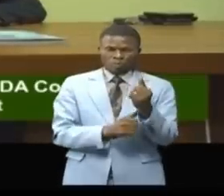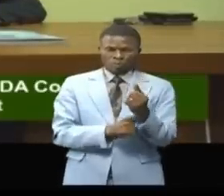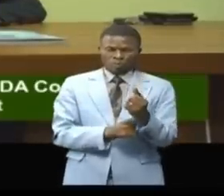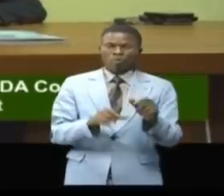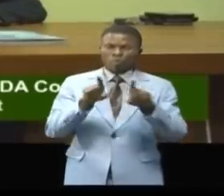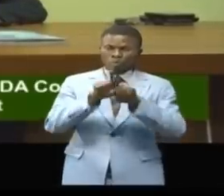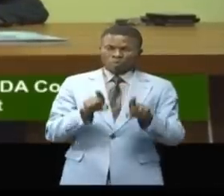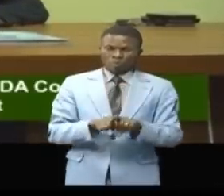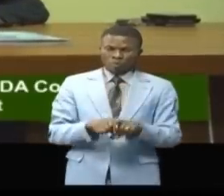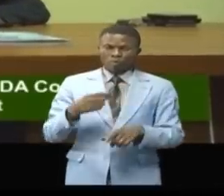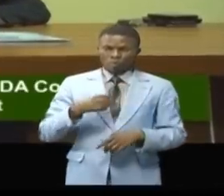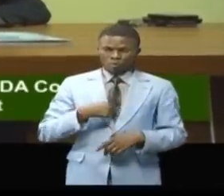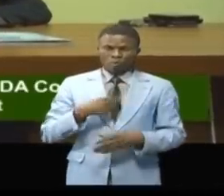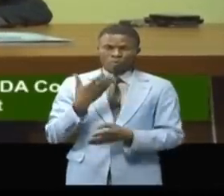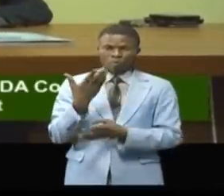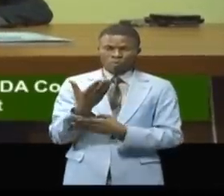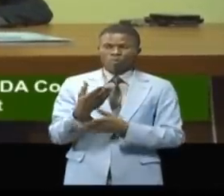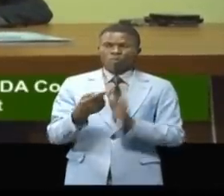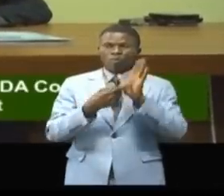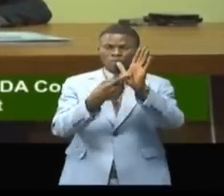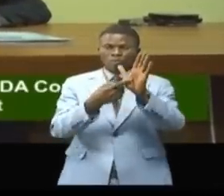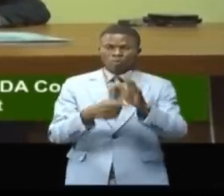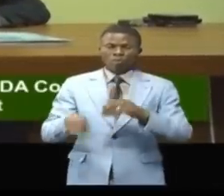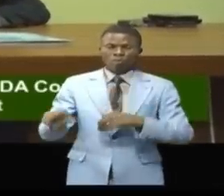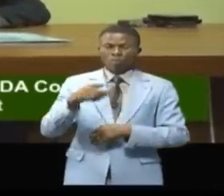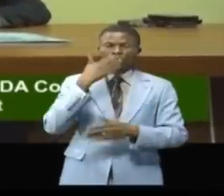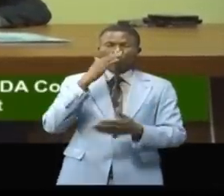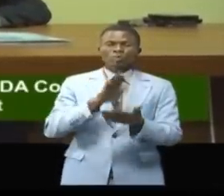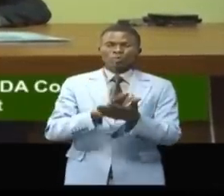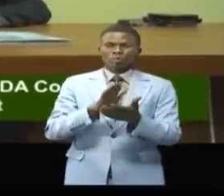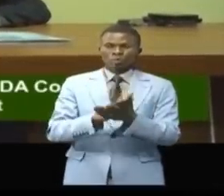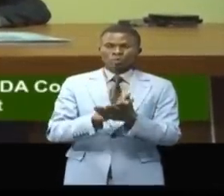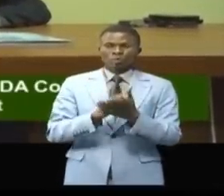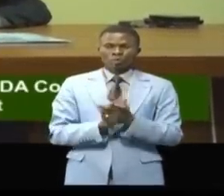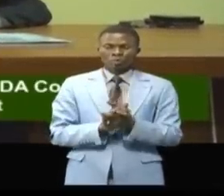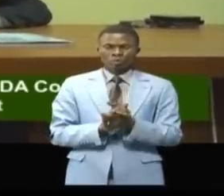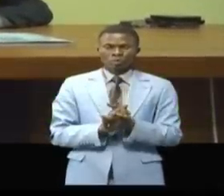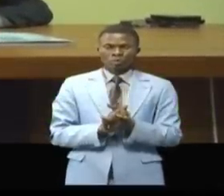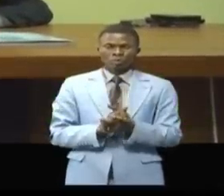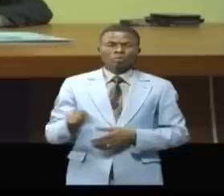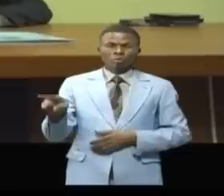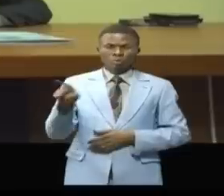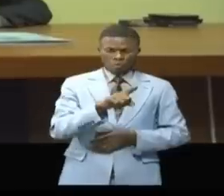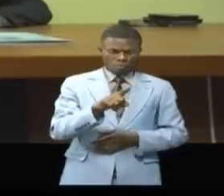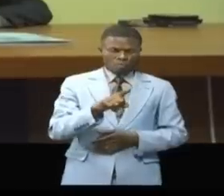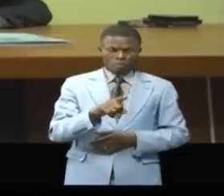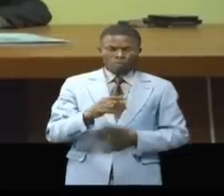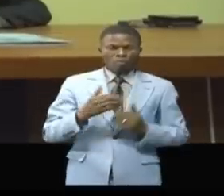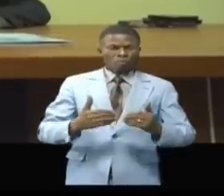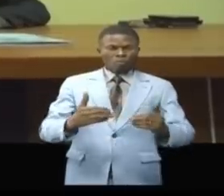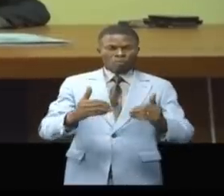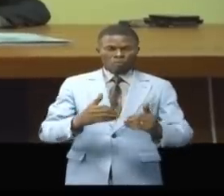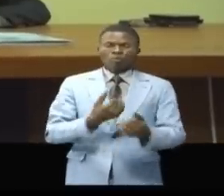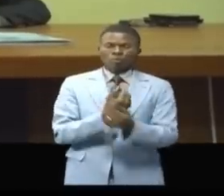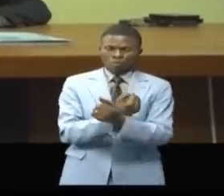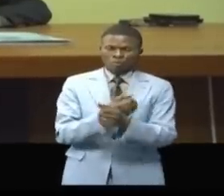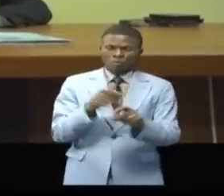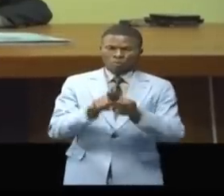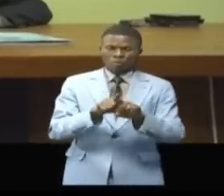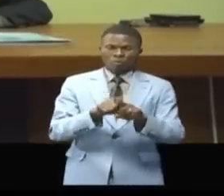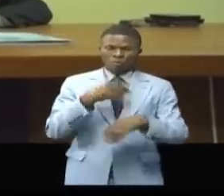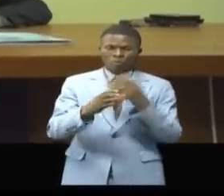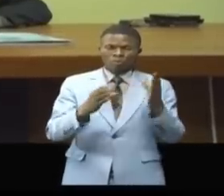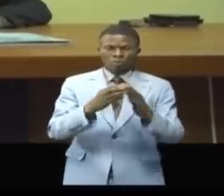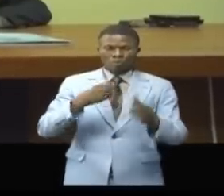aussi, je vous présente le nouveau commandant. Je crois que vous serez encore discipliné comme vous l'avez avec